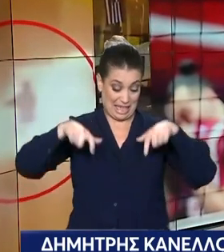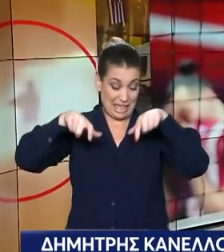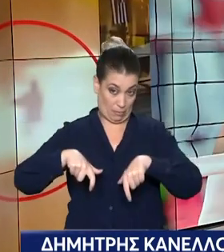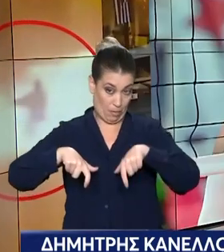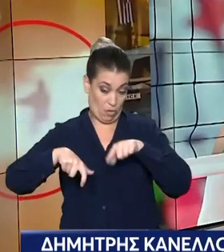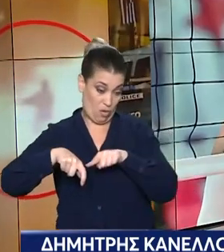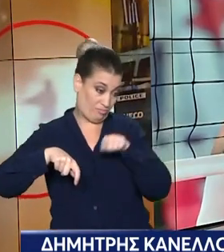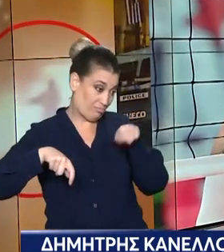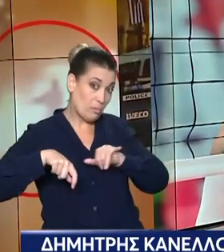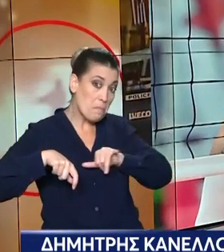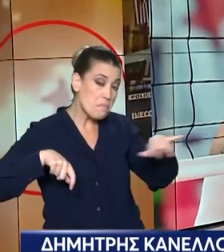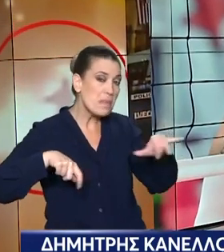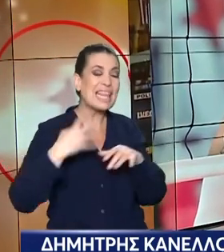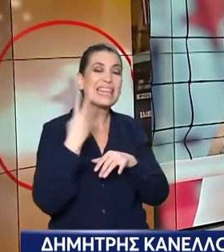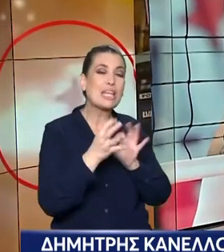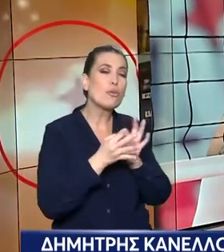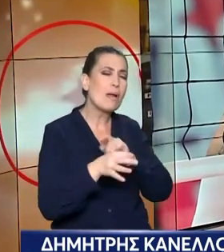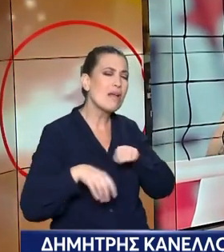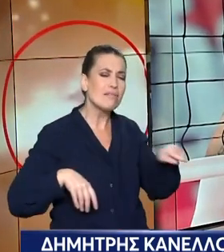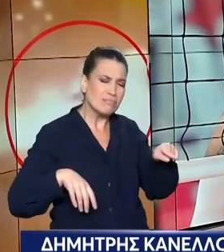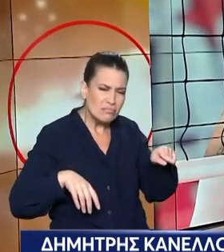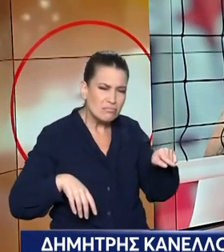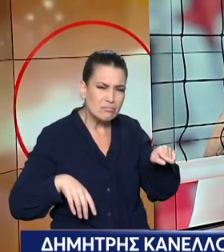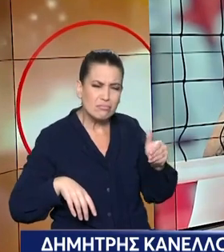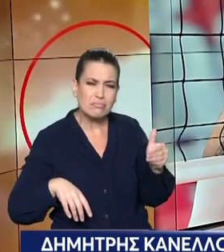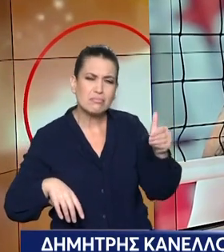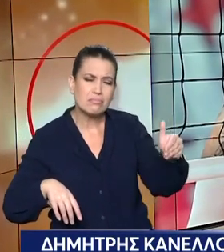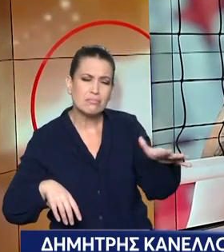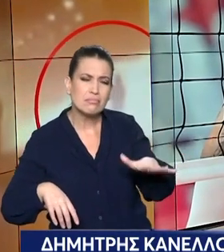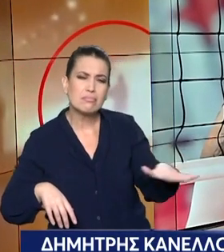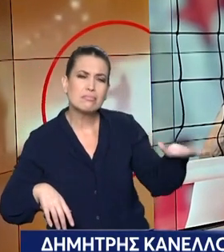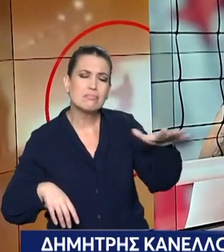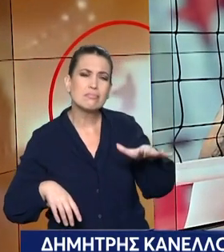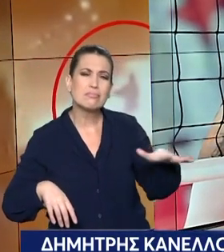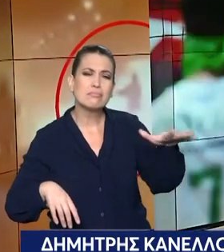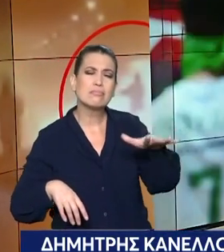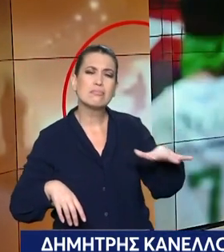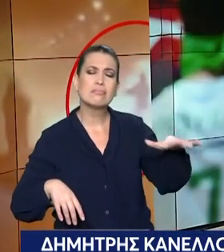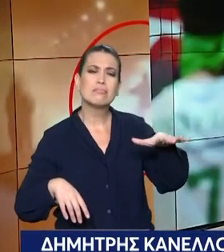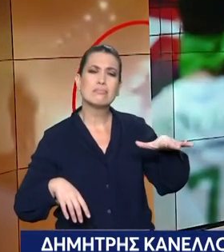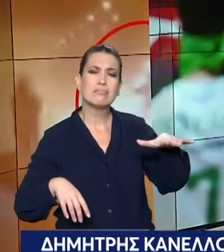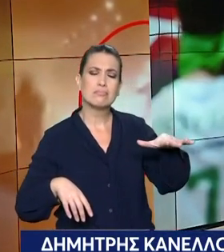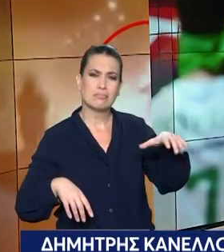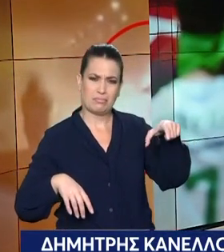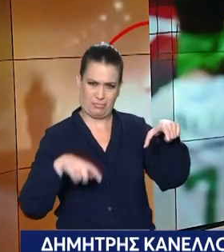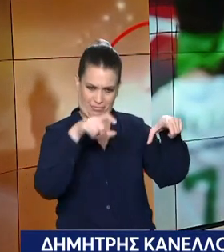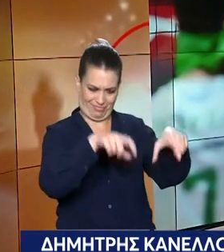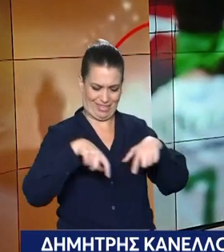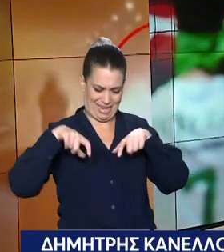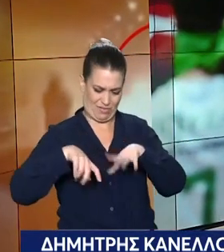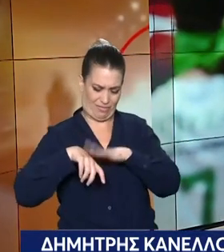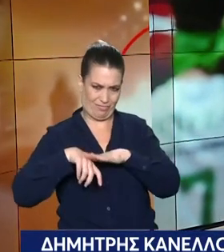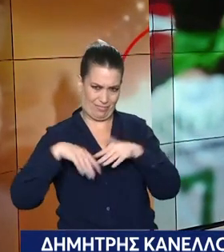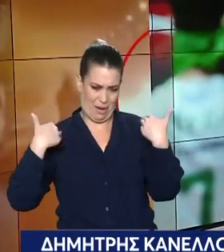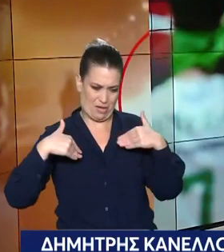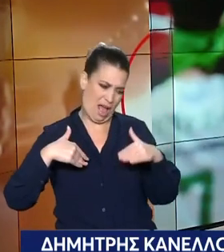τα συμβάντα, σε έναν παράδρομο ο οποίος βρίσκεται έξωθεν του περιβάλλοντος χώρου του κλειστού γυμναστηρίου του Ρέντι Μελίνα